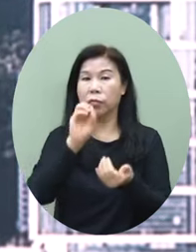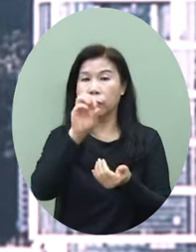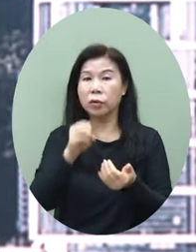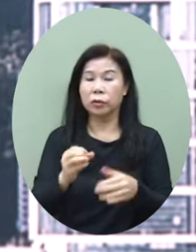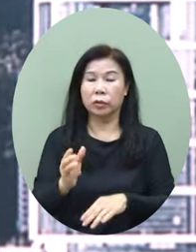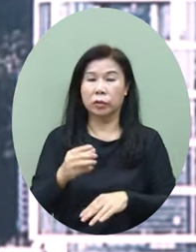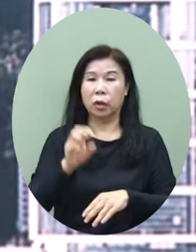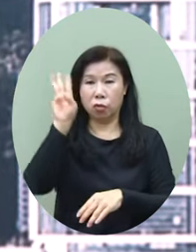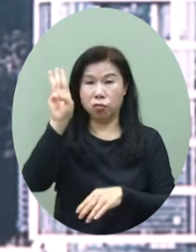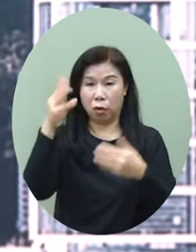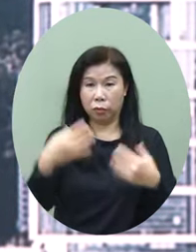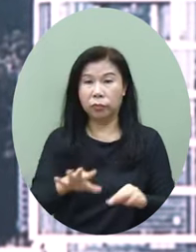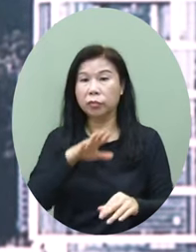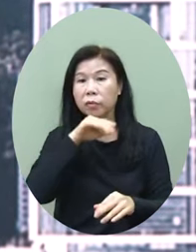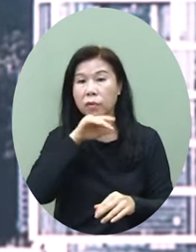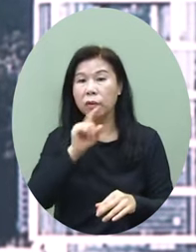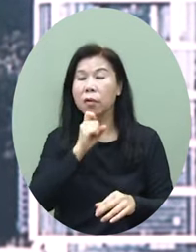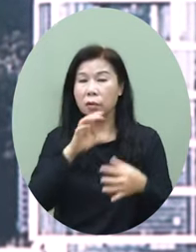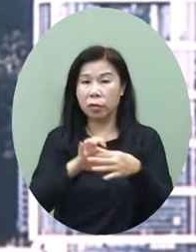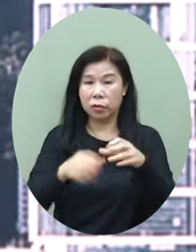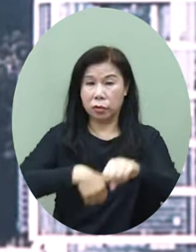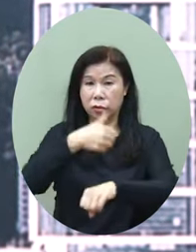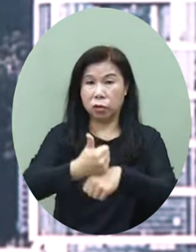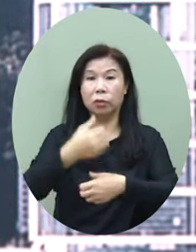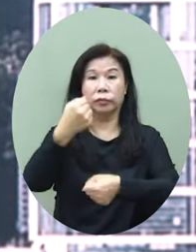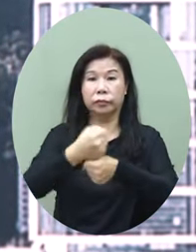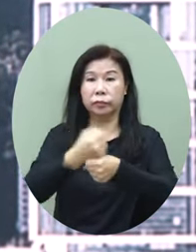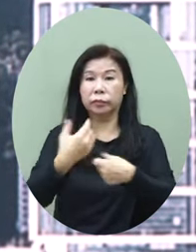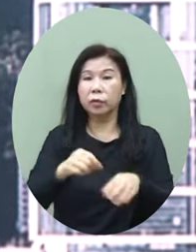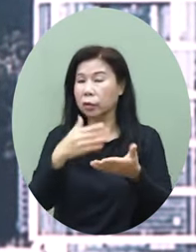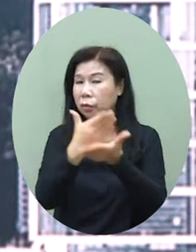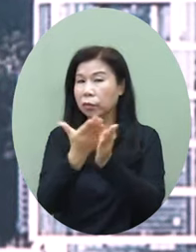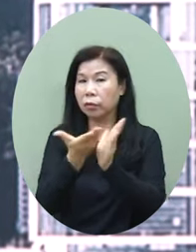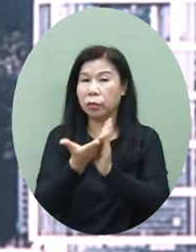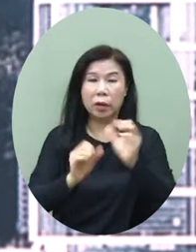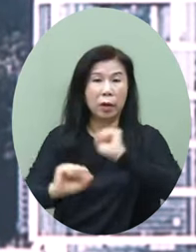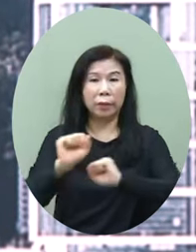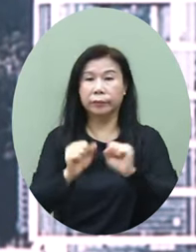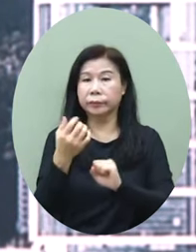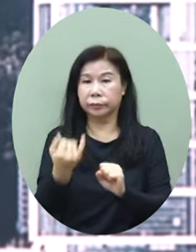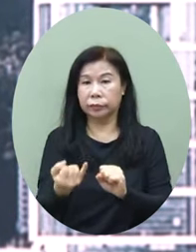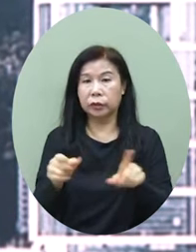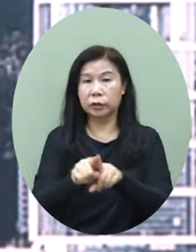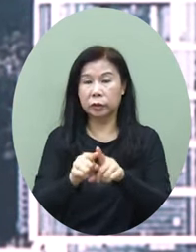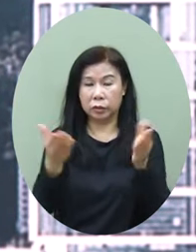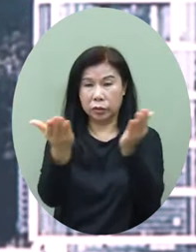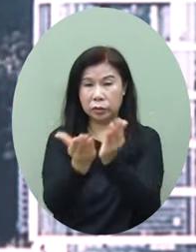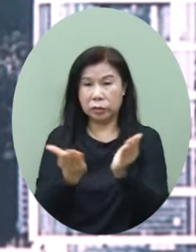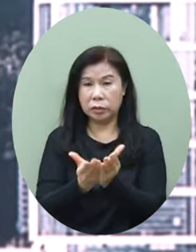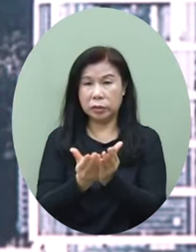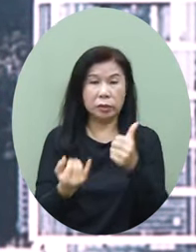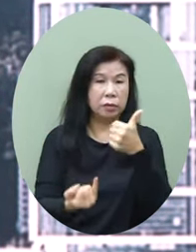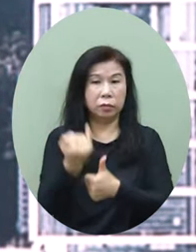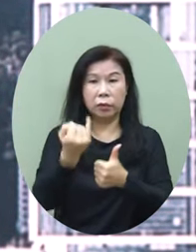宣誓之后如果就职了是有任何的行为是有证据违反了